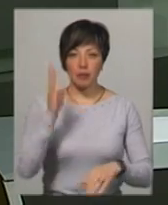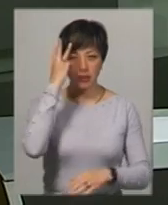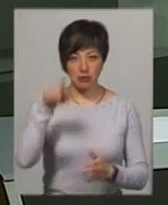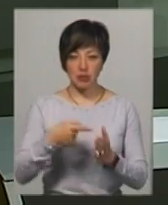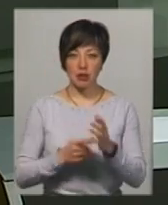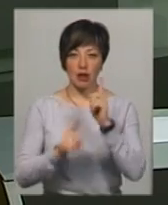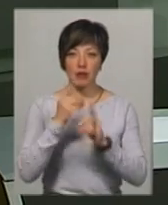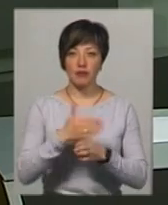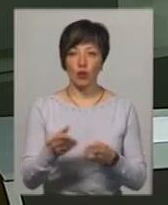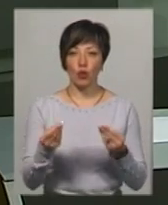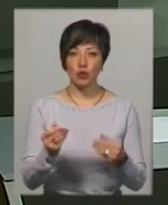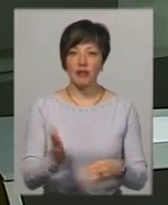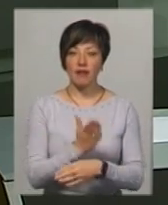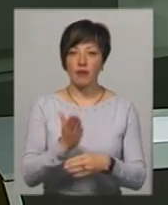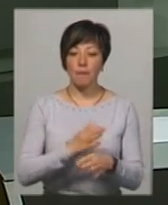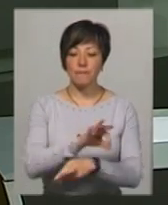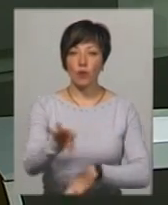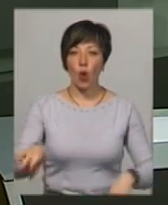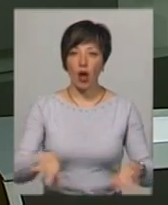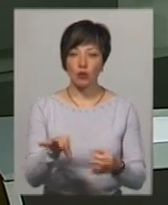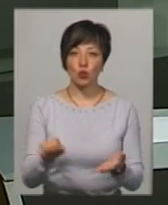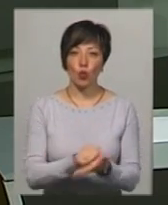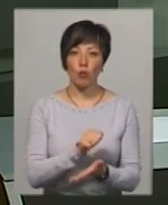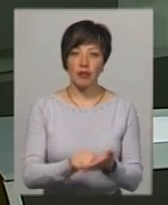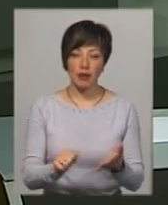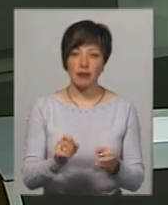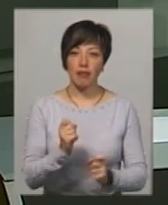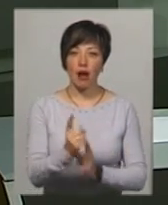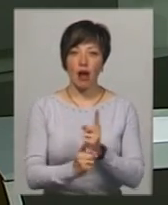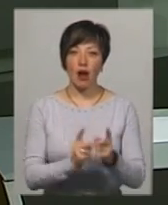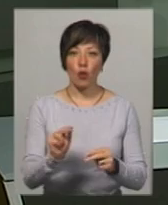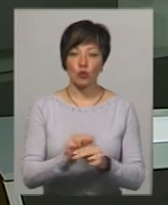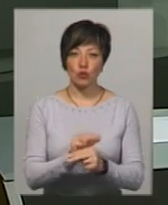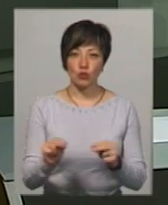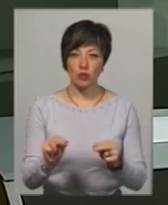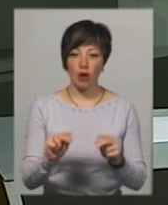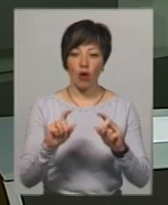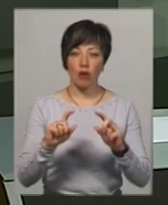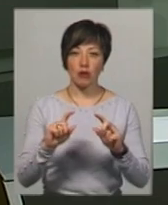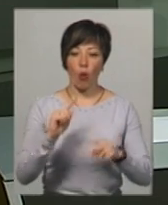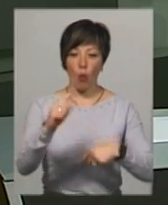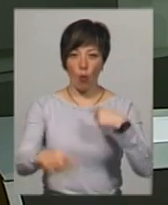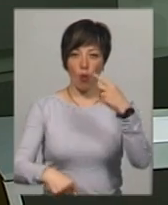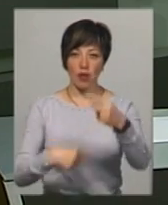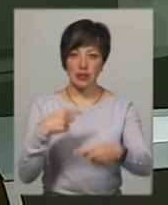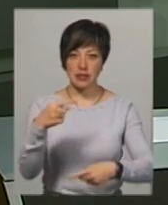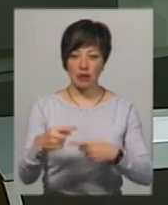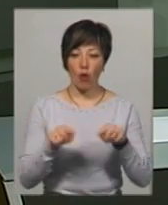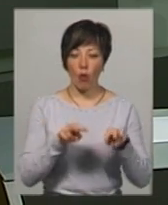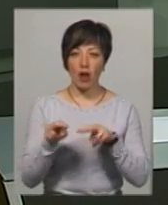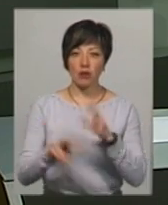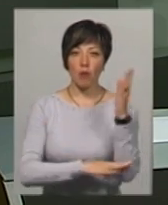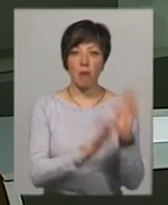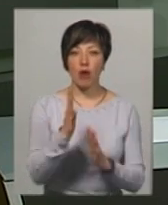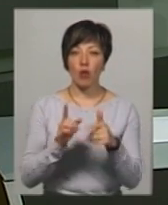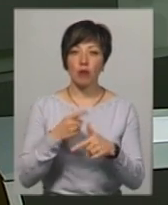рада виділила кошти на виготовлення проектно-кошторисної документації на реконструкцію колеса огляду, що у парку імені Чекмана. Про